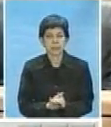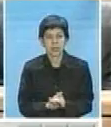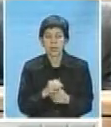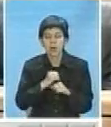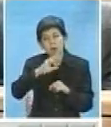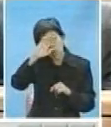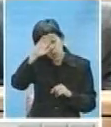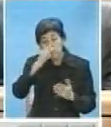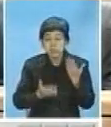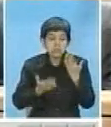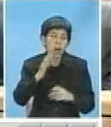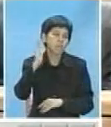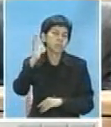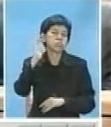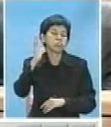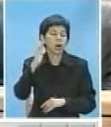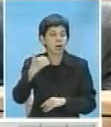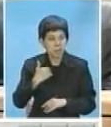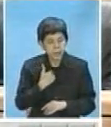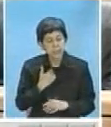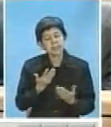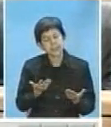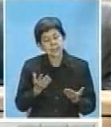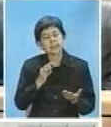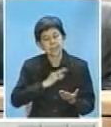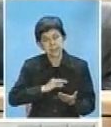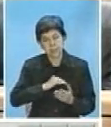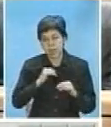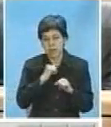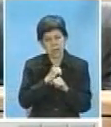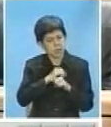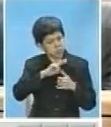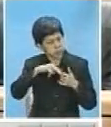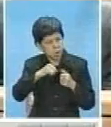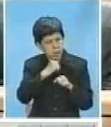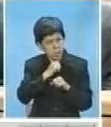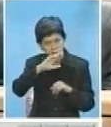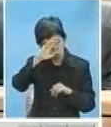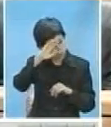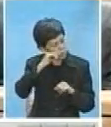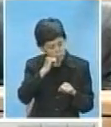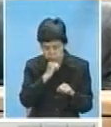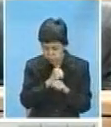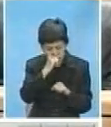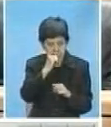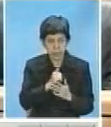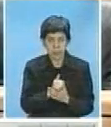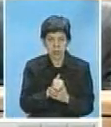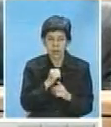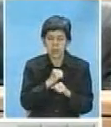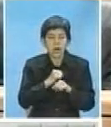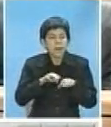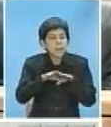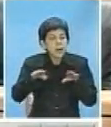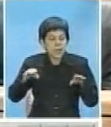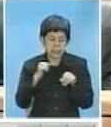คอะไรเราก็ไปโฆษณาชวนเชื่อเกินความเป็นจริงว่ารักษาได้ทุกโรคโดยมีความมาตรฐานก